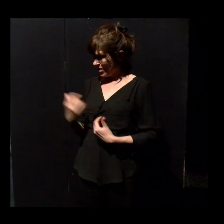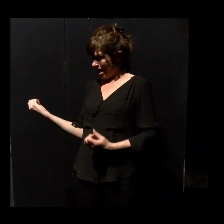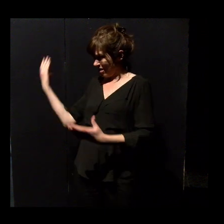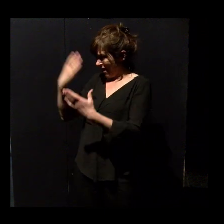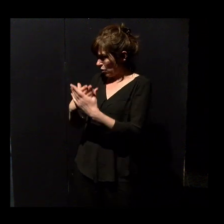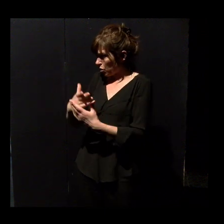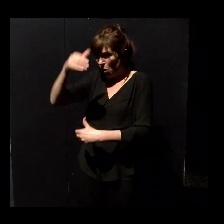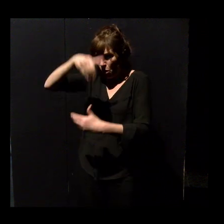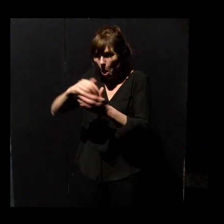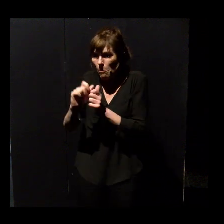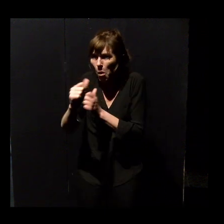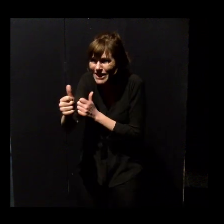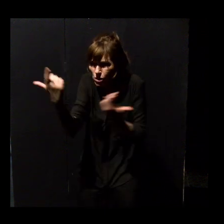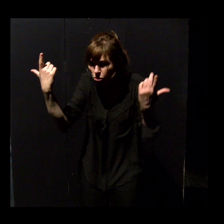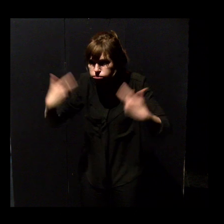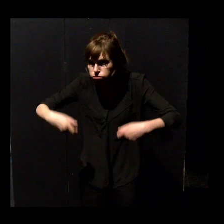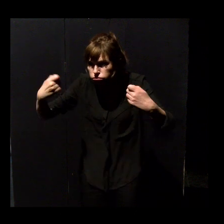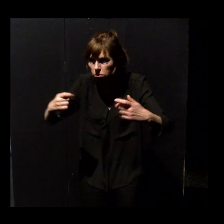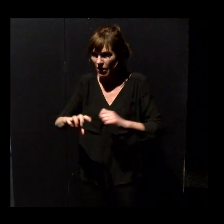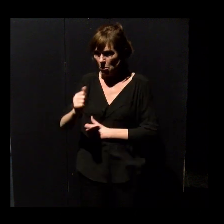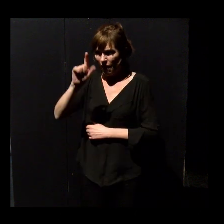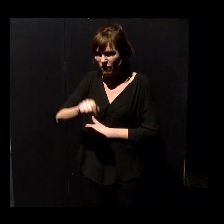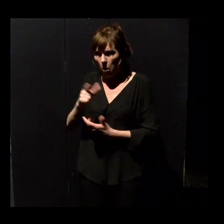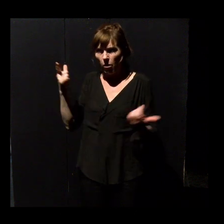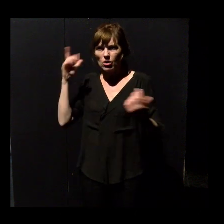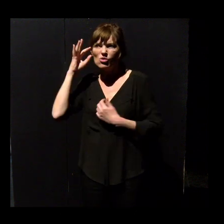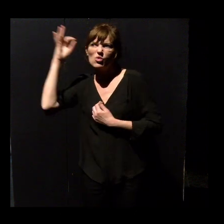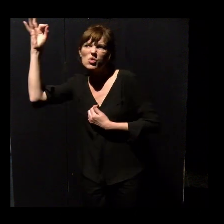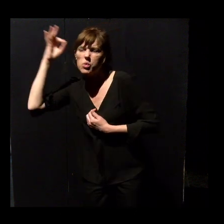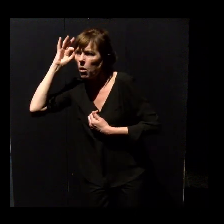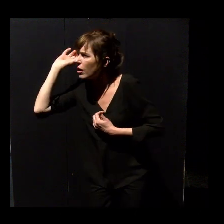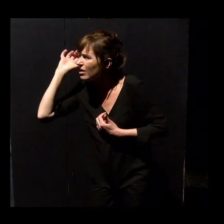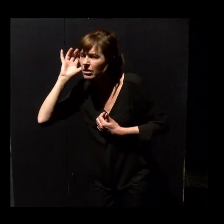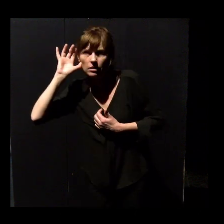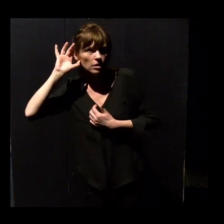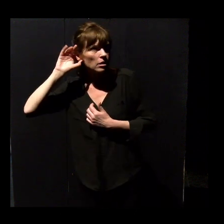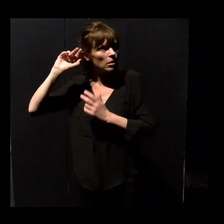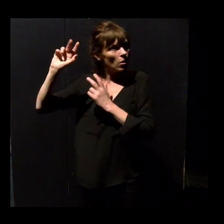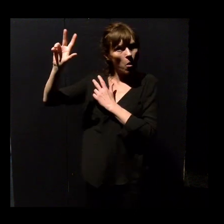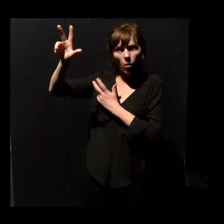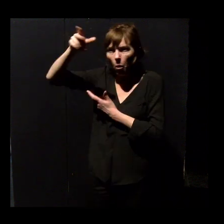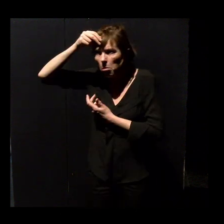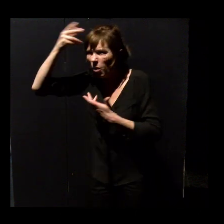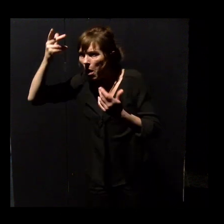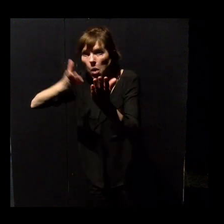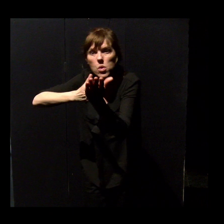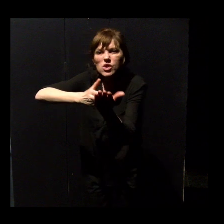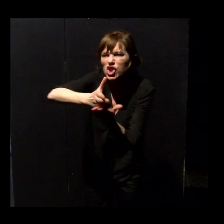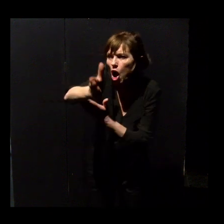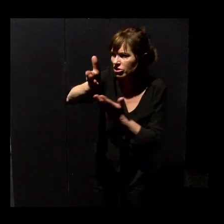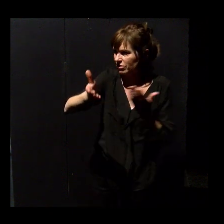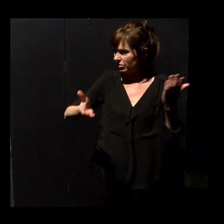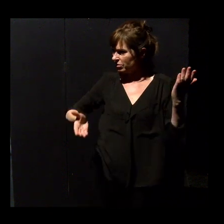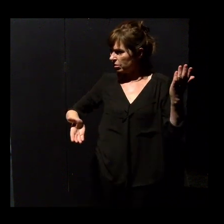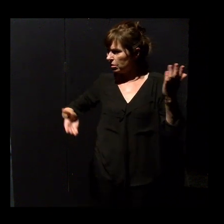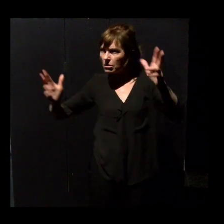processus. À la fois, il faut comprendre le son des mots, il faut comprendre le sens, il faut arriver à les